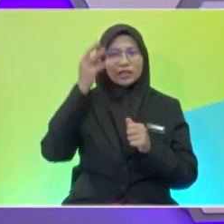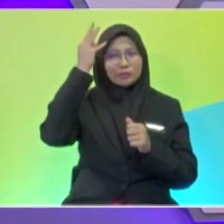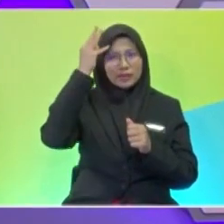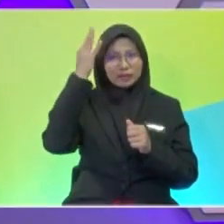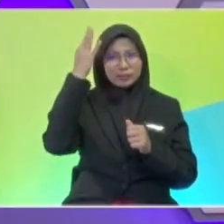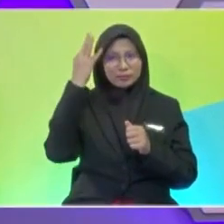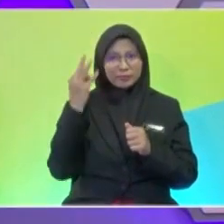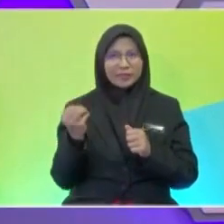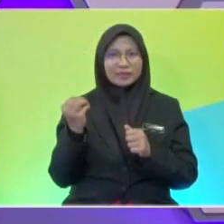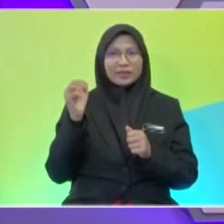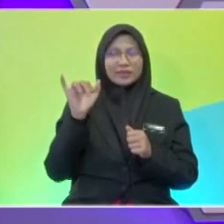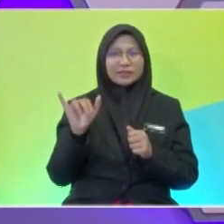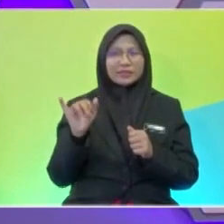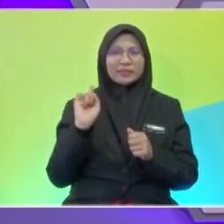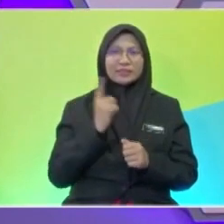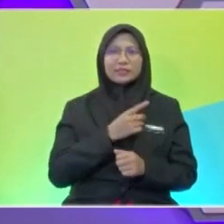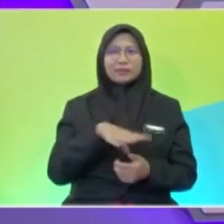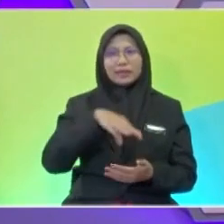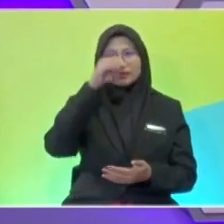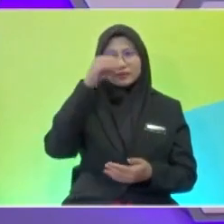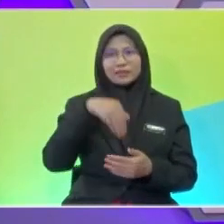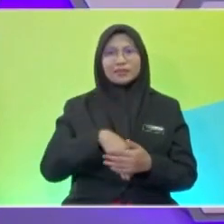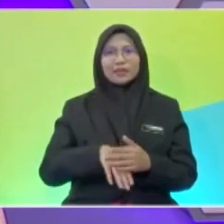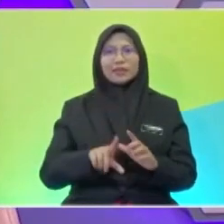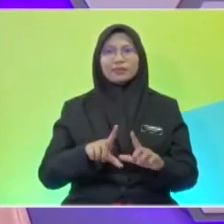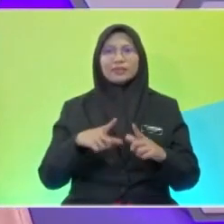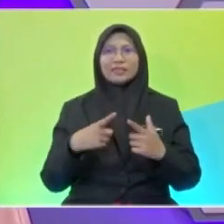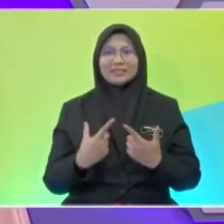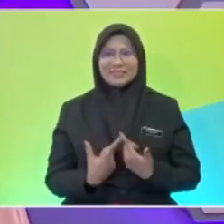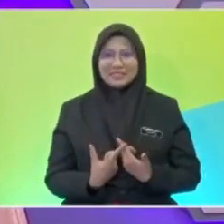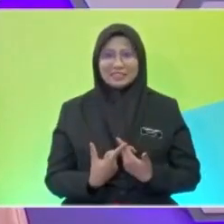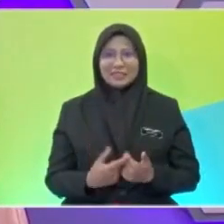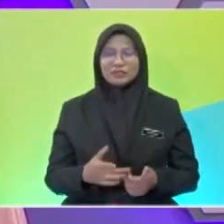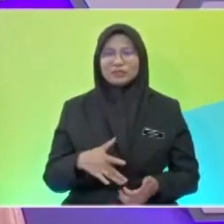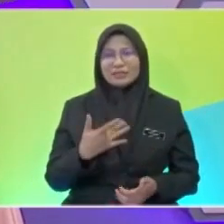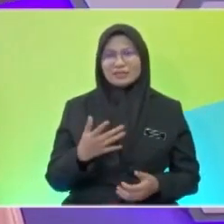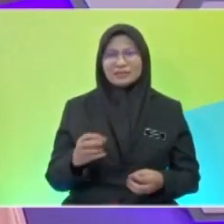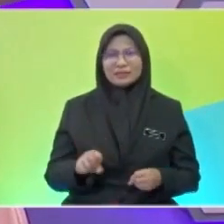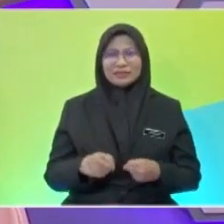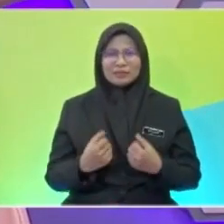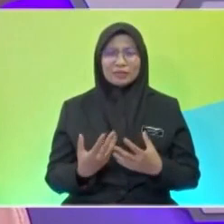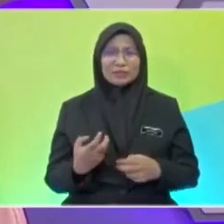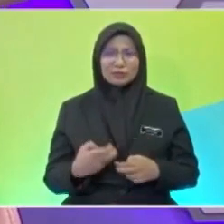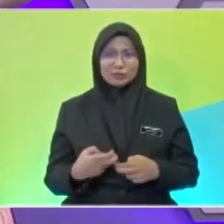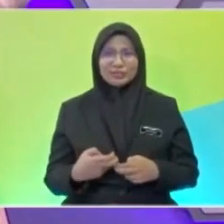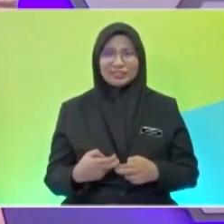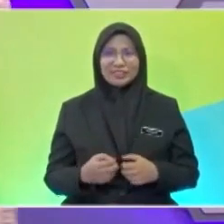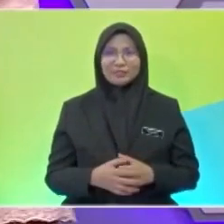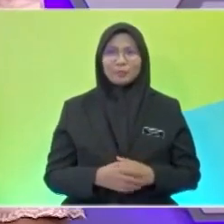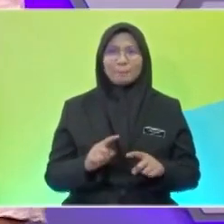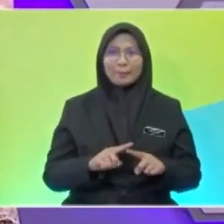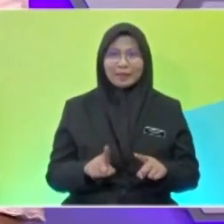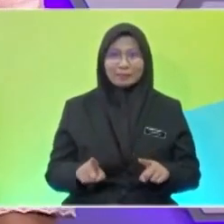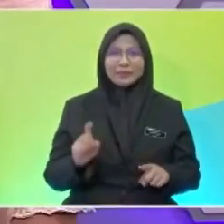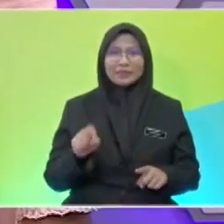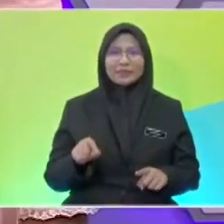langkah kerja dan tanggung jawab yang berikut adalah pelajari nampak macam agak complicated namun mereka perlu ya diberikan teknik